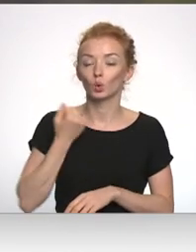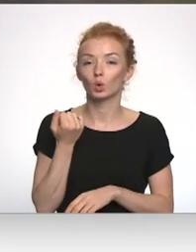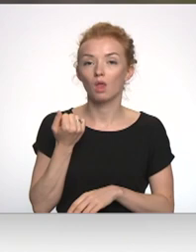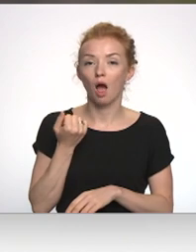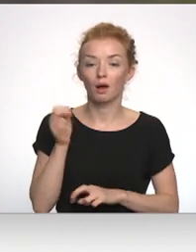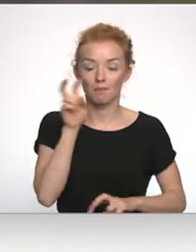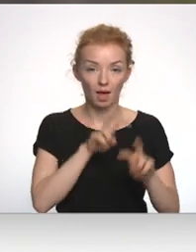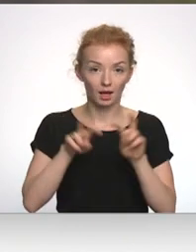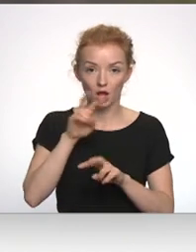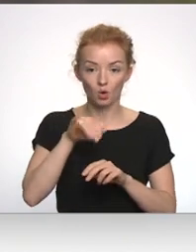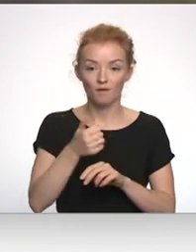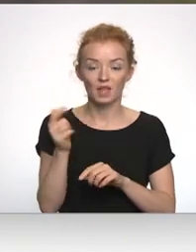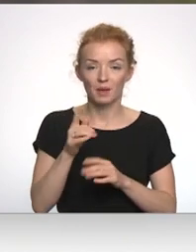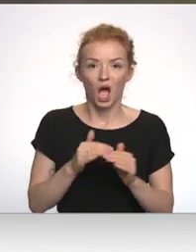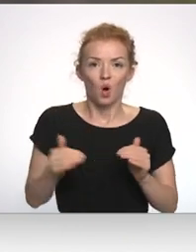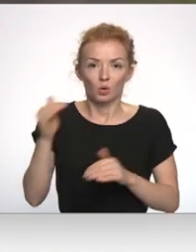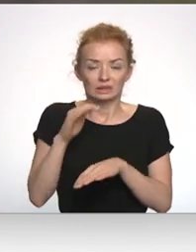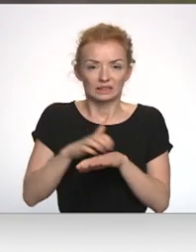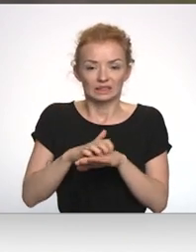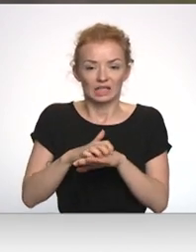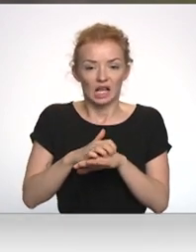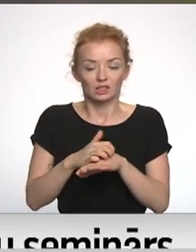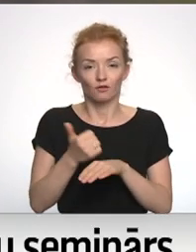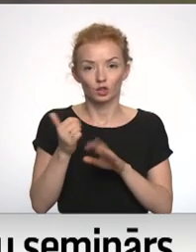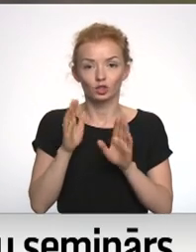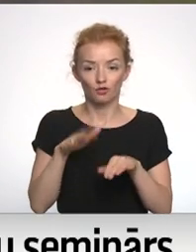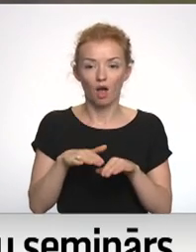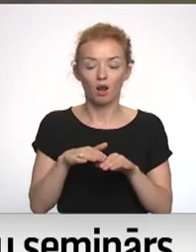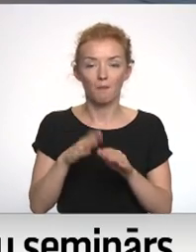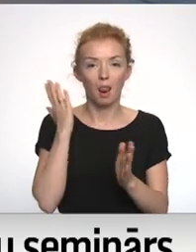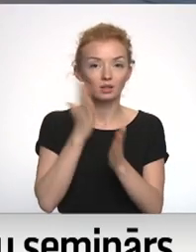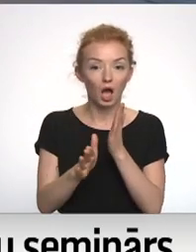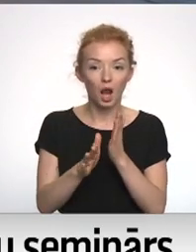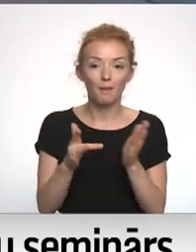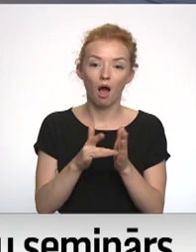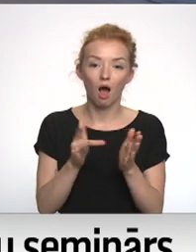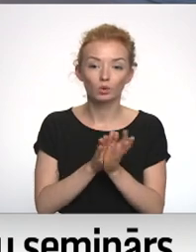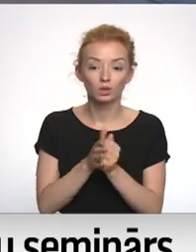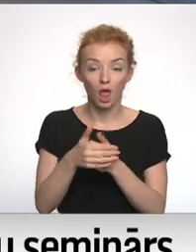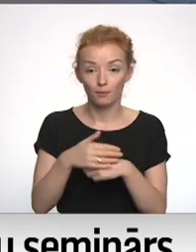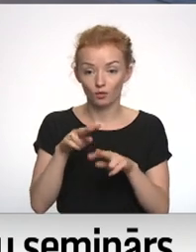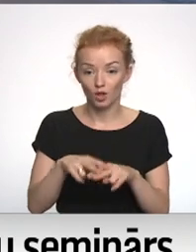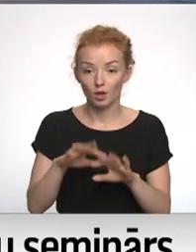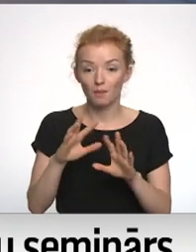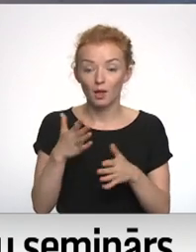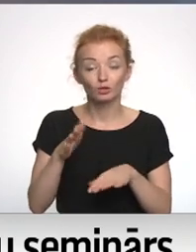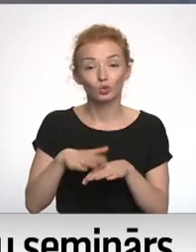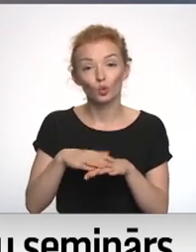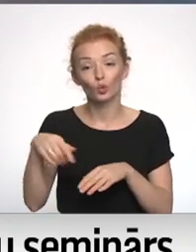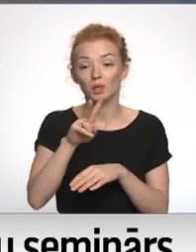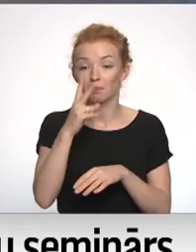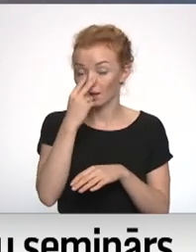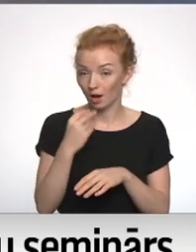teikt, meklēt, jo viņam ir augsts stress, un viņš var palaist pašu galveno garām kādu slēptuvu. Bet tiem, kam suņi jau ir pieraduši,